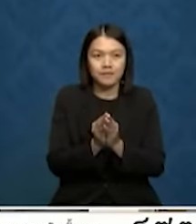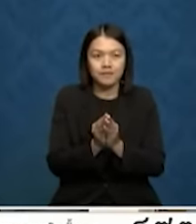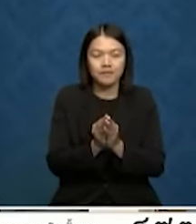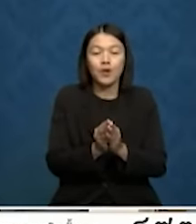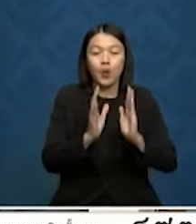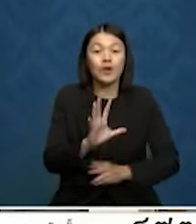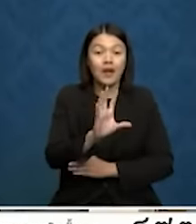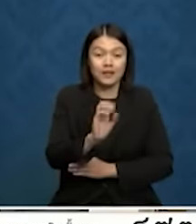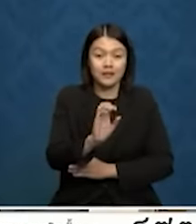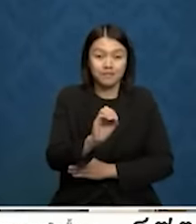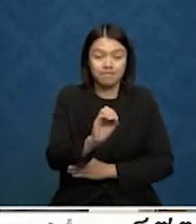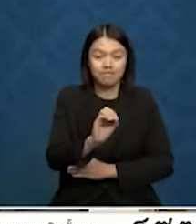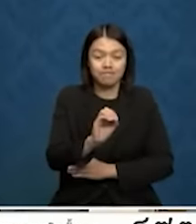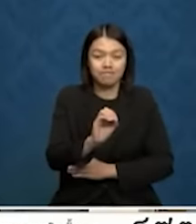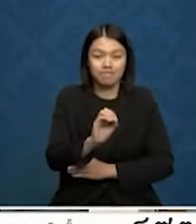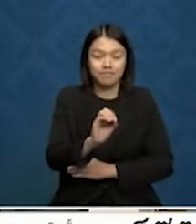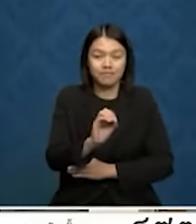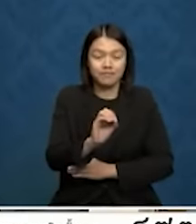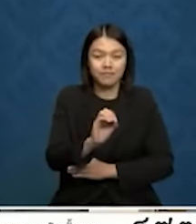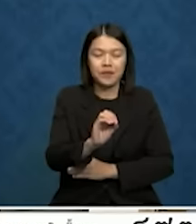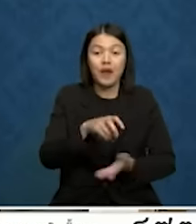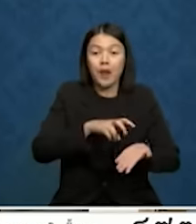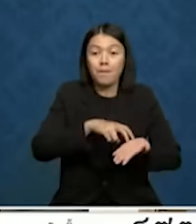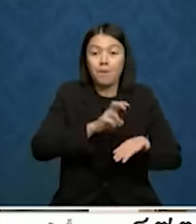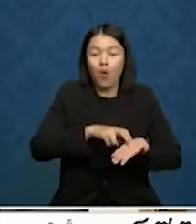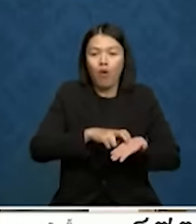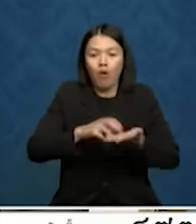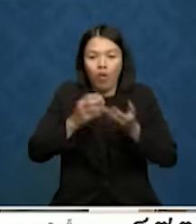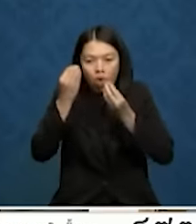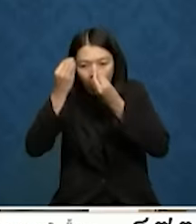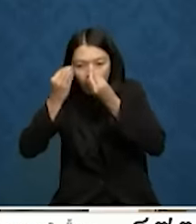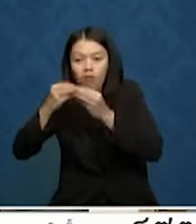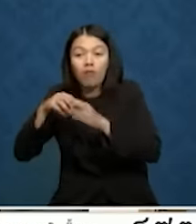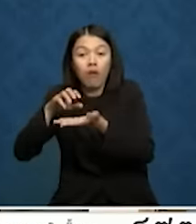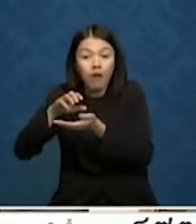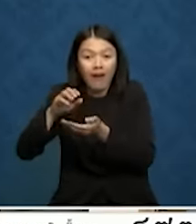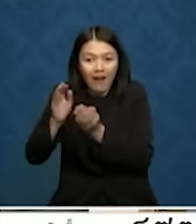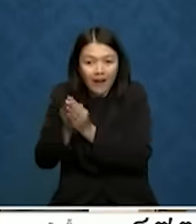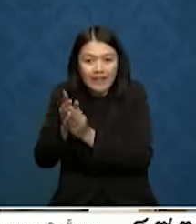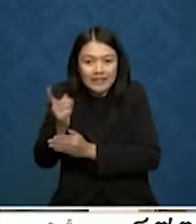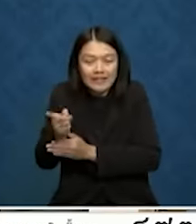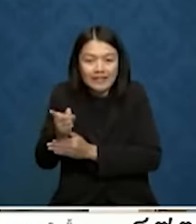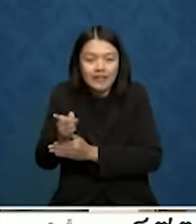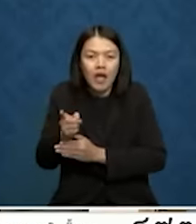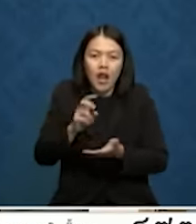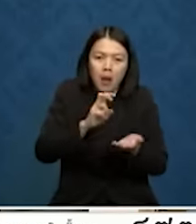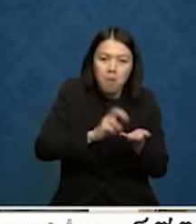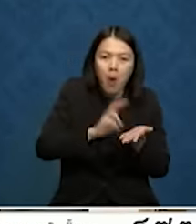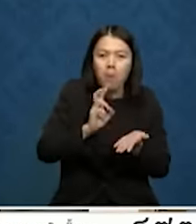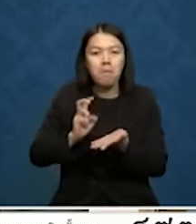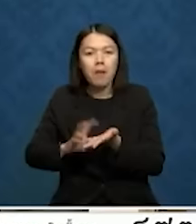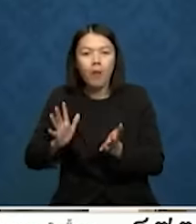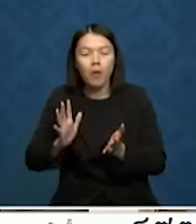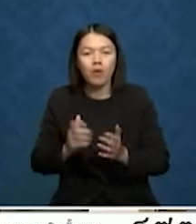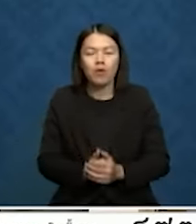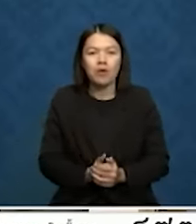50ท่านเพราะนั้นเพื่อไม่ให้สับสนกับคะแนนผู้ที่ไม่รับรองรับรองรับหมดเพราะ